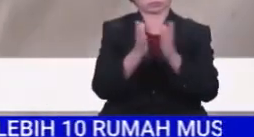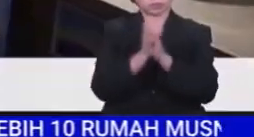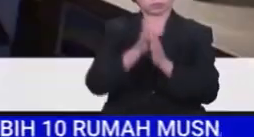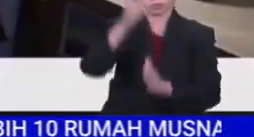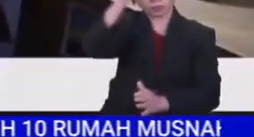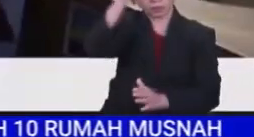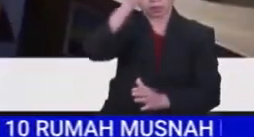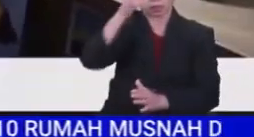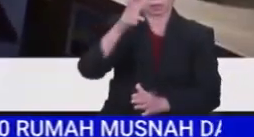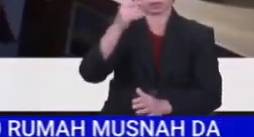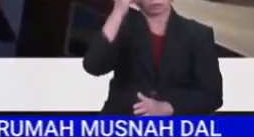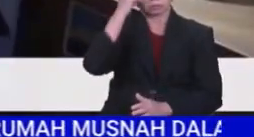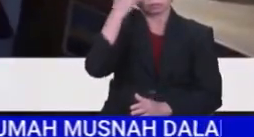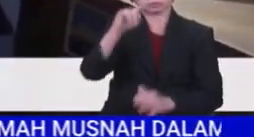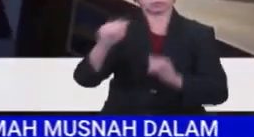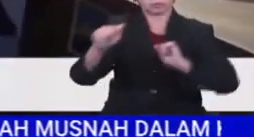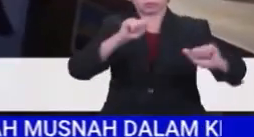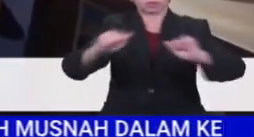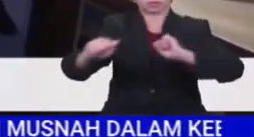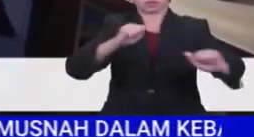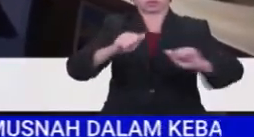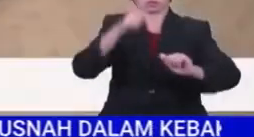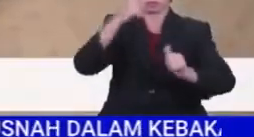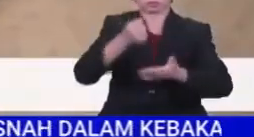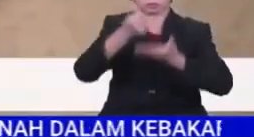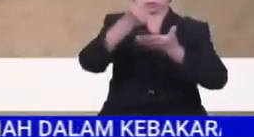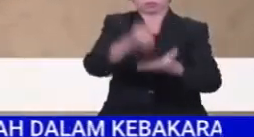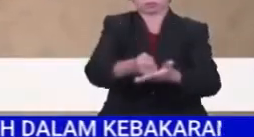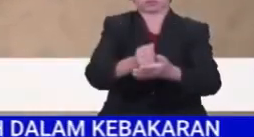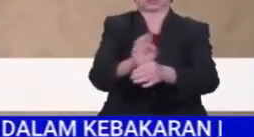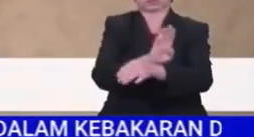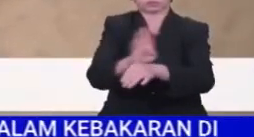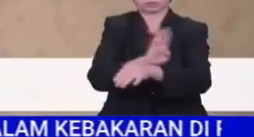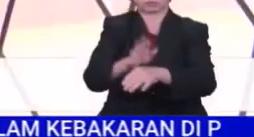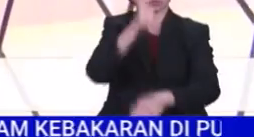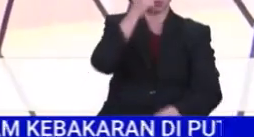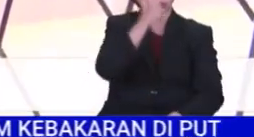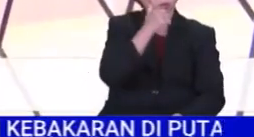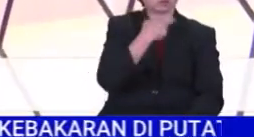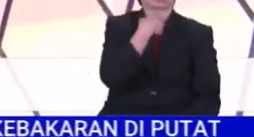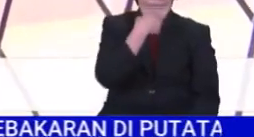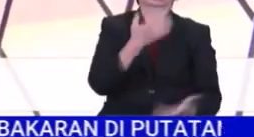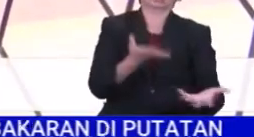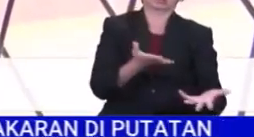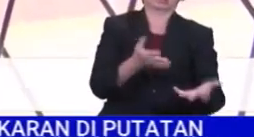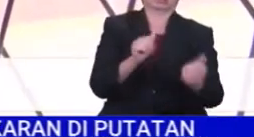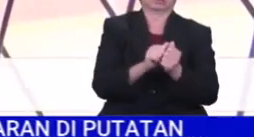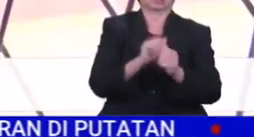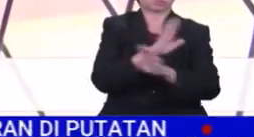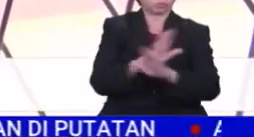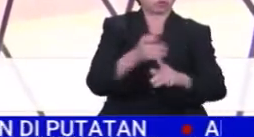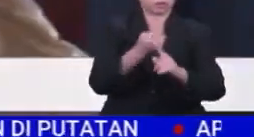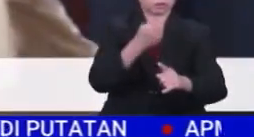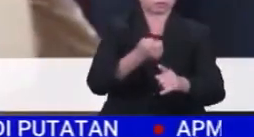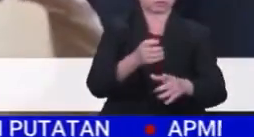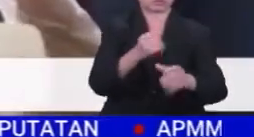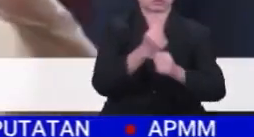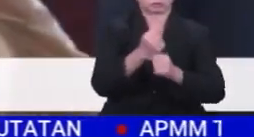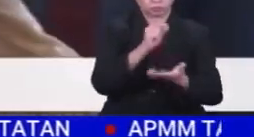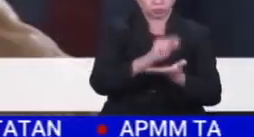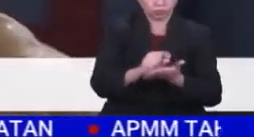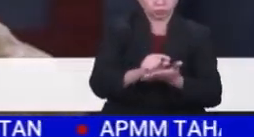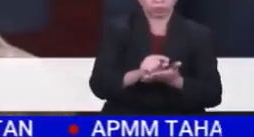kerajaan agak mengambil langkah proaktif bagi membantu Usahawan wanita yang terkesan bukan saja Dari segi pendapatan